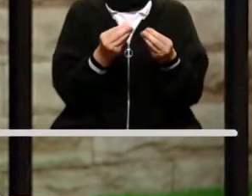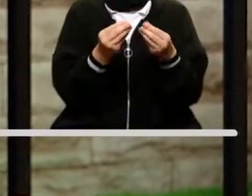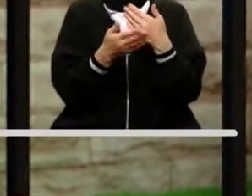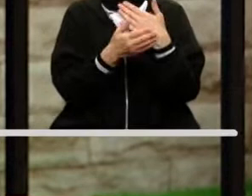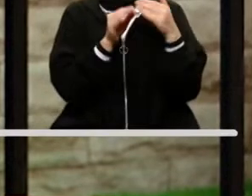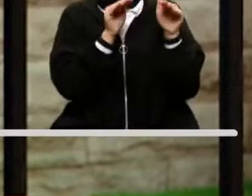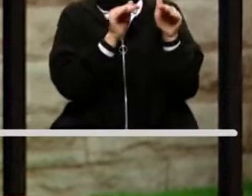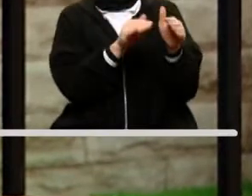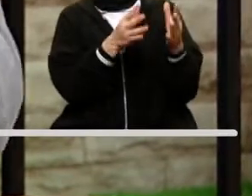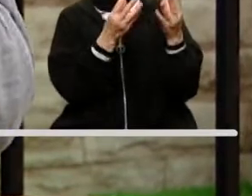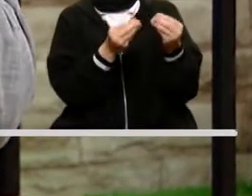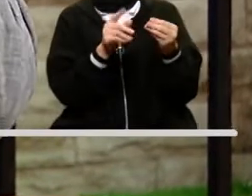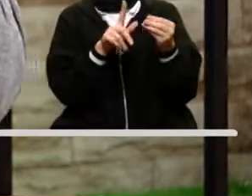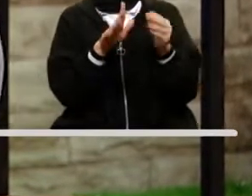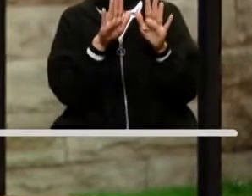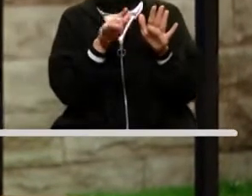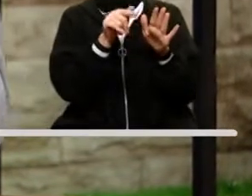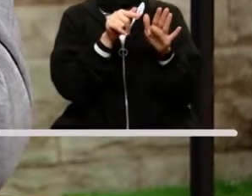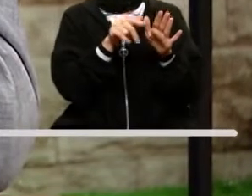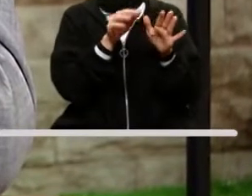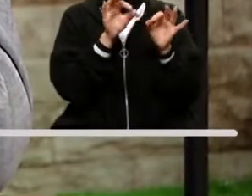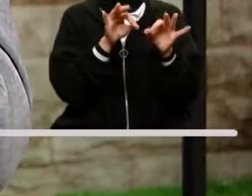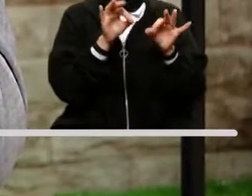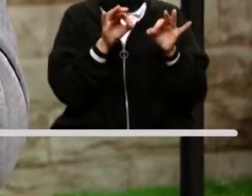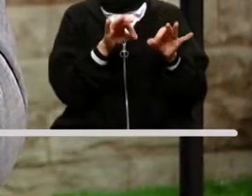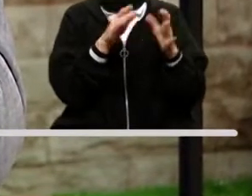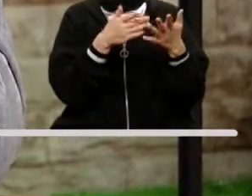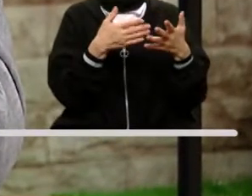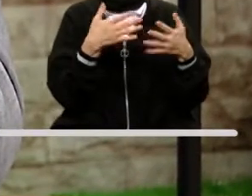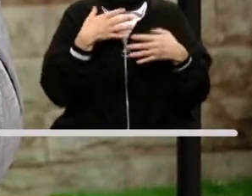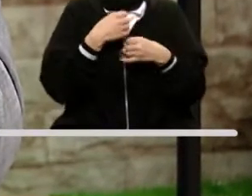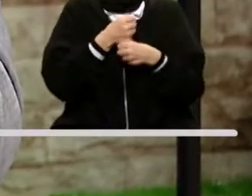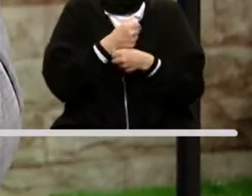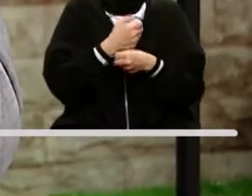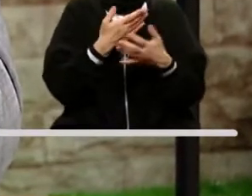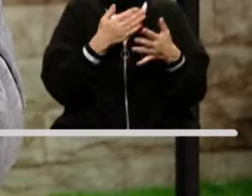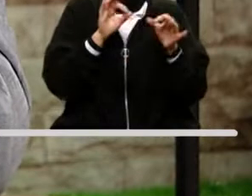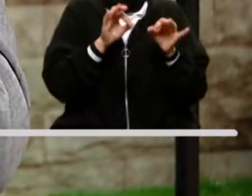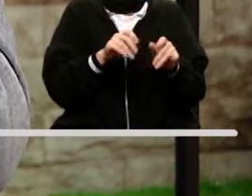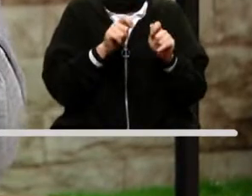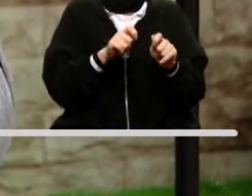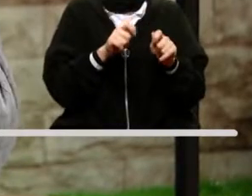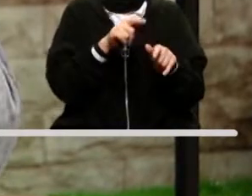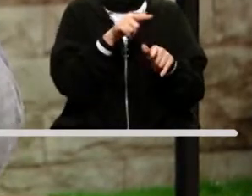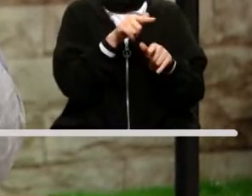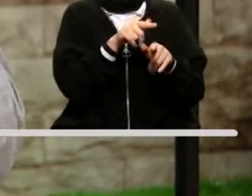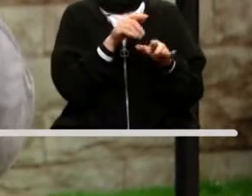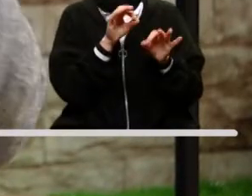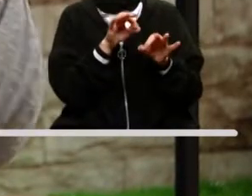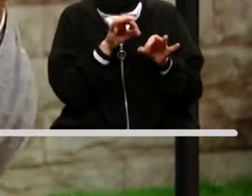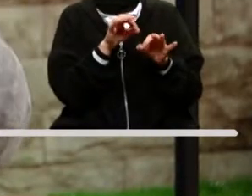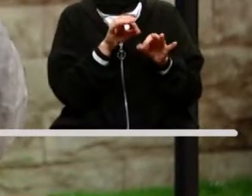onu sıkboğaz etmek değil. Donanımı kadar... Neyse, herkes doktor, mühendis,